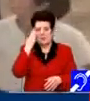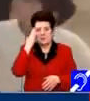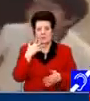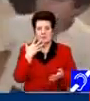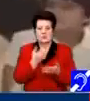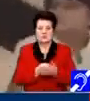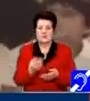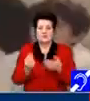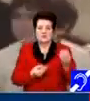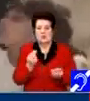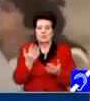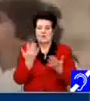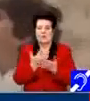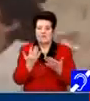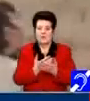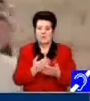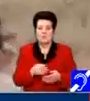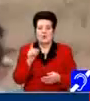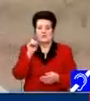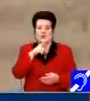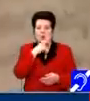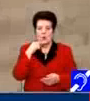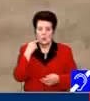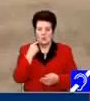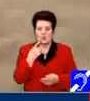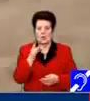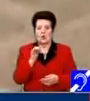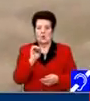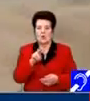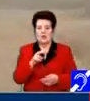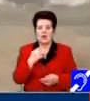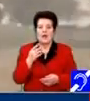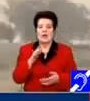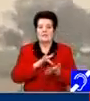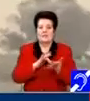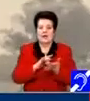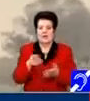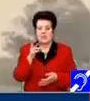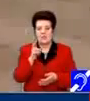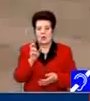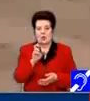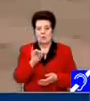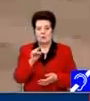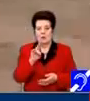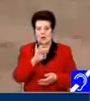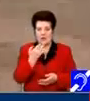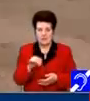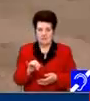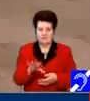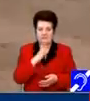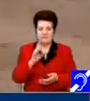fost invitat să joace în filme montate în studiouri din Rusia. Rolul țiganului Budulai din serialul Țiganii i-au adus